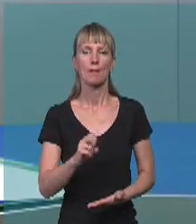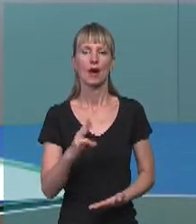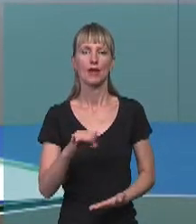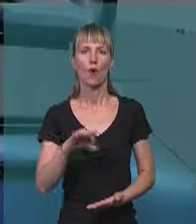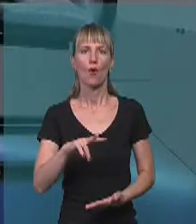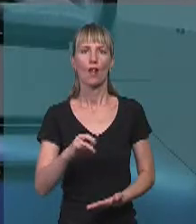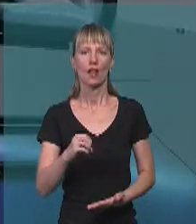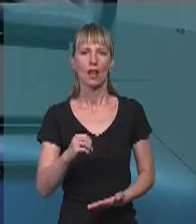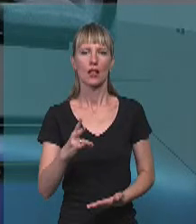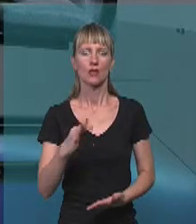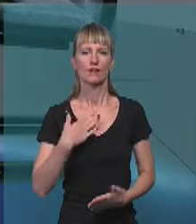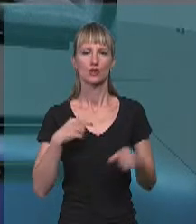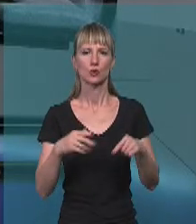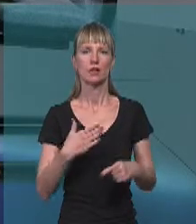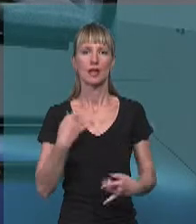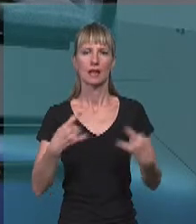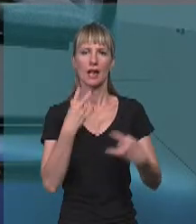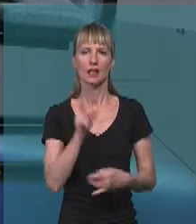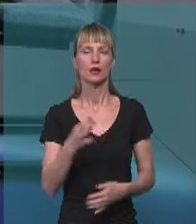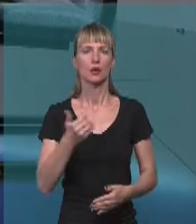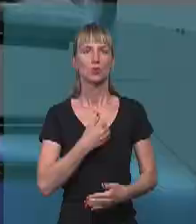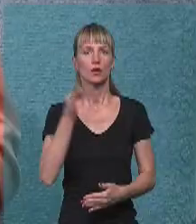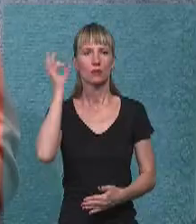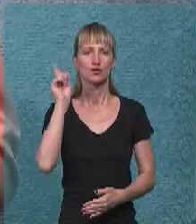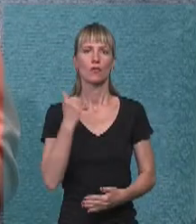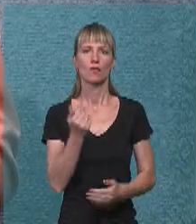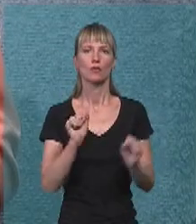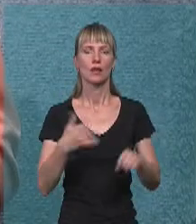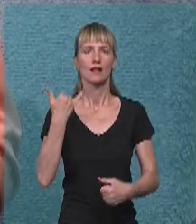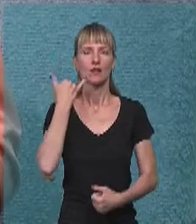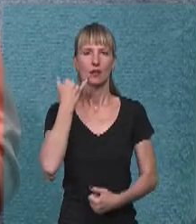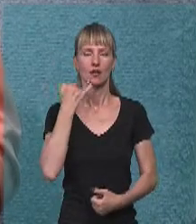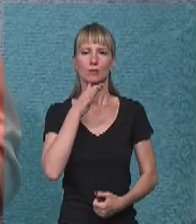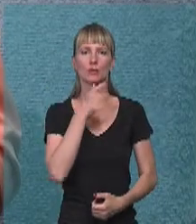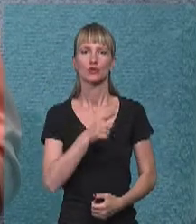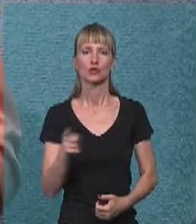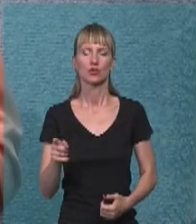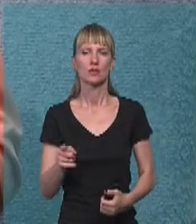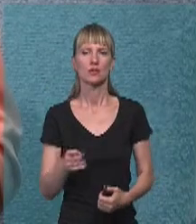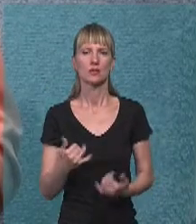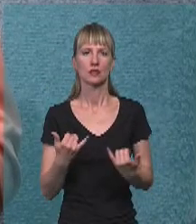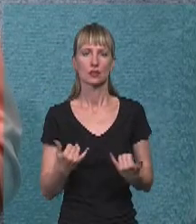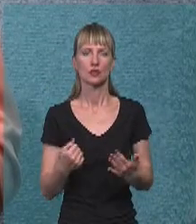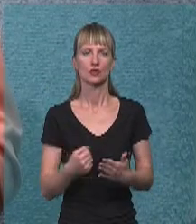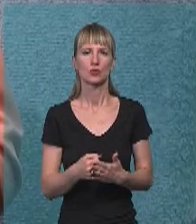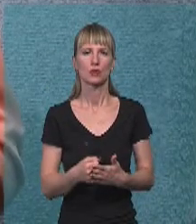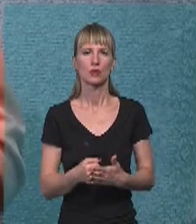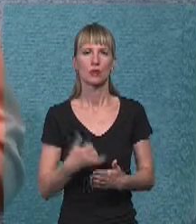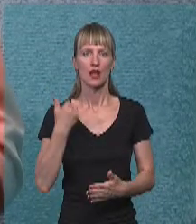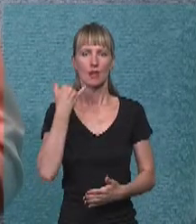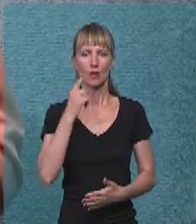студії. Нашим телеглядачам я хочу нагадати, що ви можете телефонувати під час прямого ефіру до нашої студії за